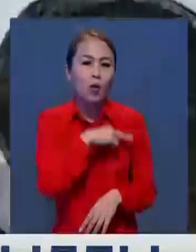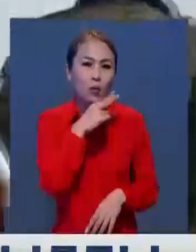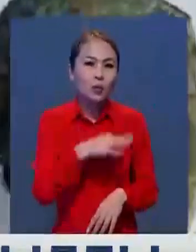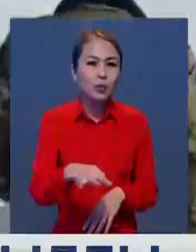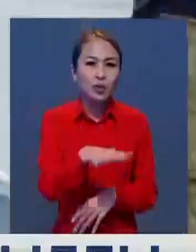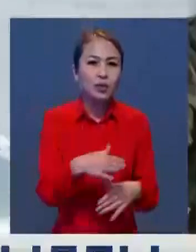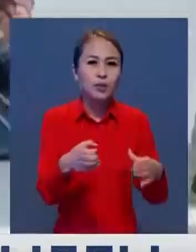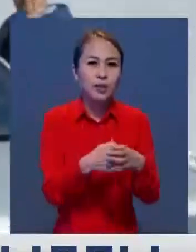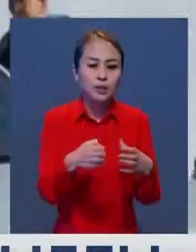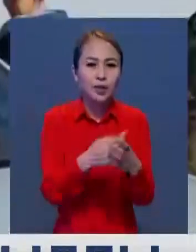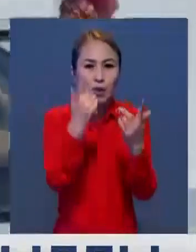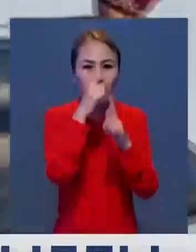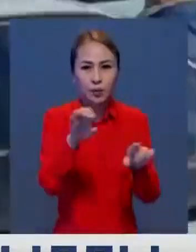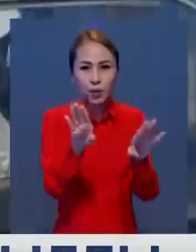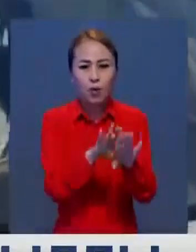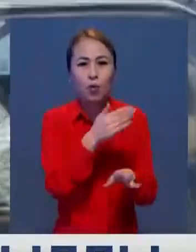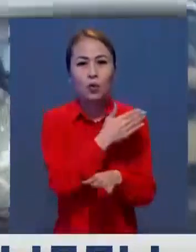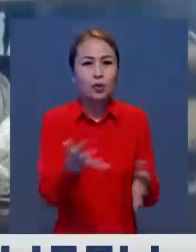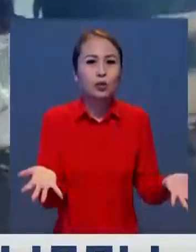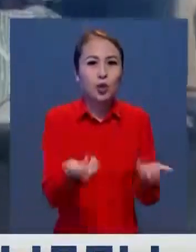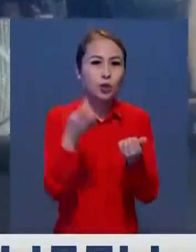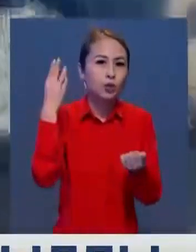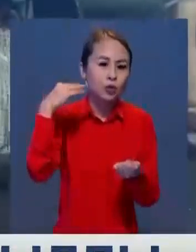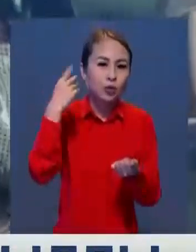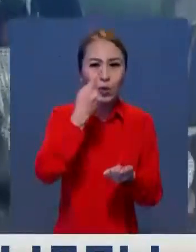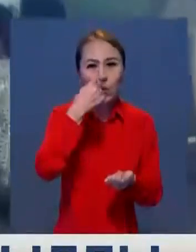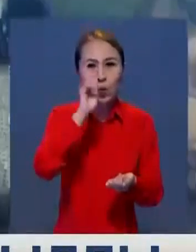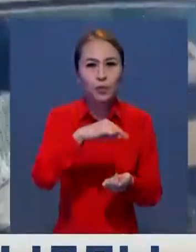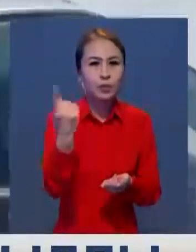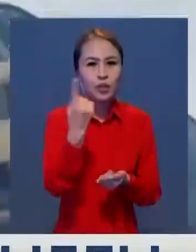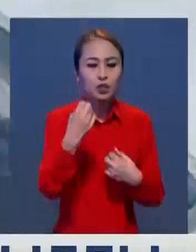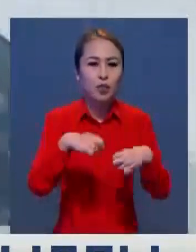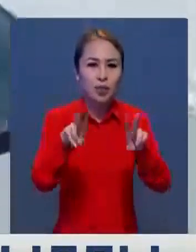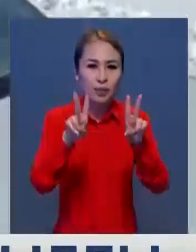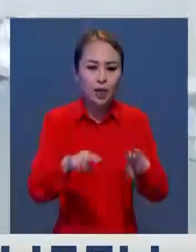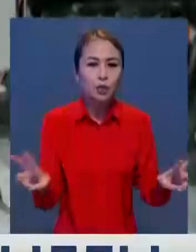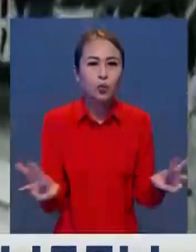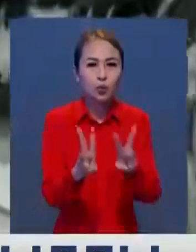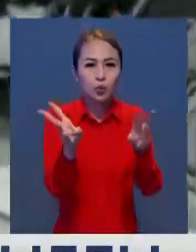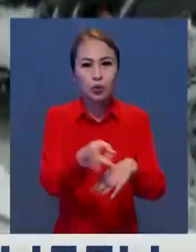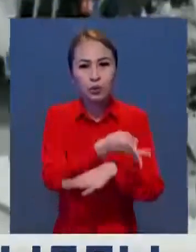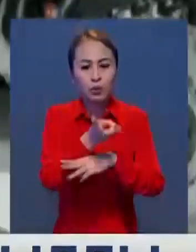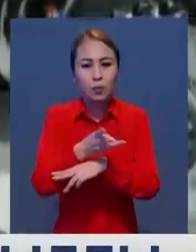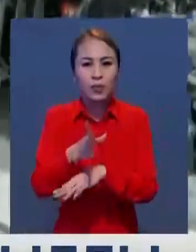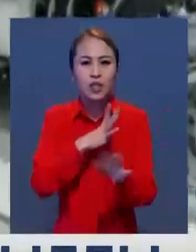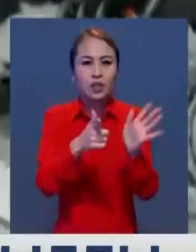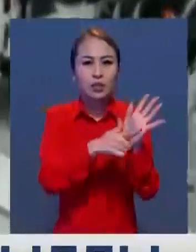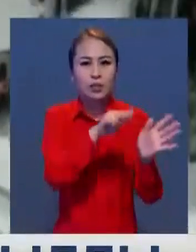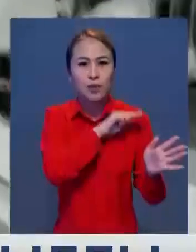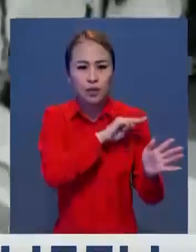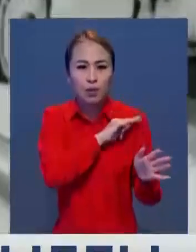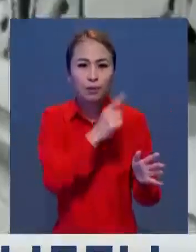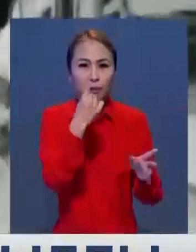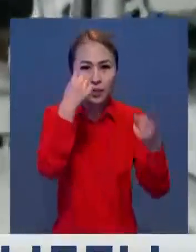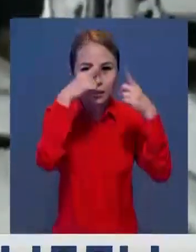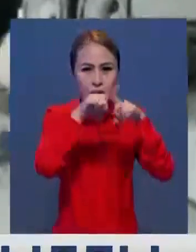облыстық төтенше жағдайлар департаментіне хабар береді. Оларды құтқару үшін Түркістандағы нөмірі 1-ші мамандырылған өрт сөндіру бөлімінің 7